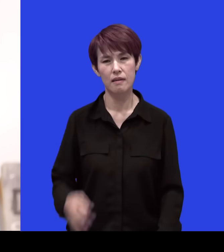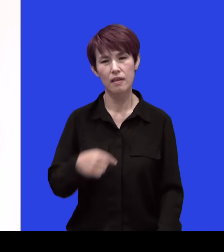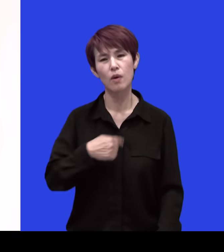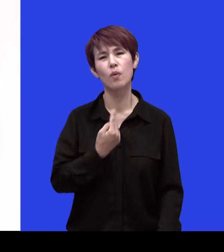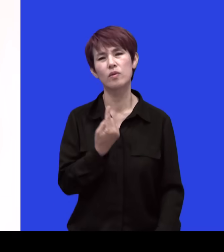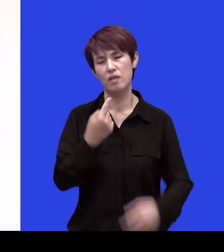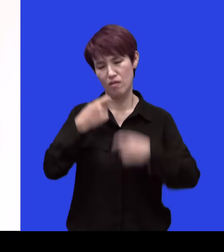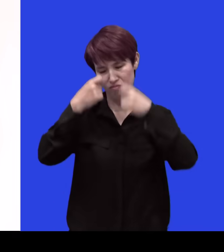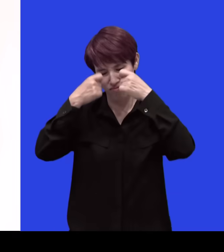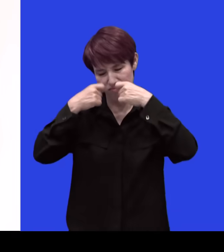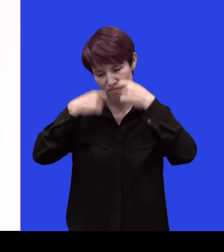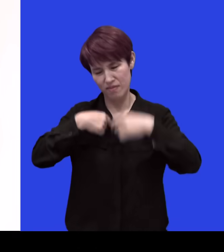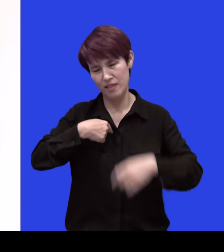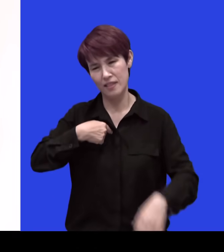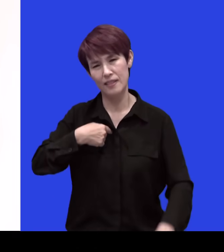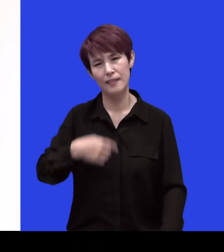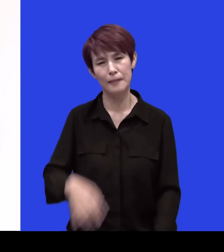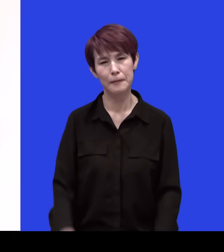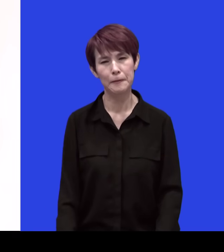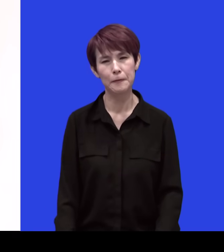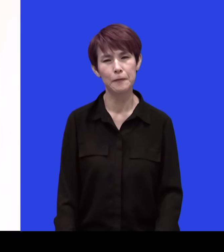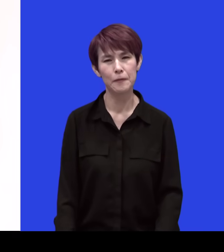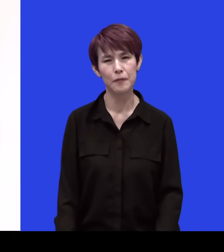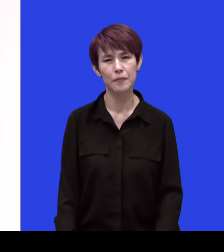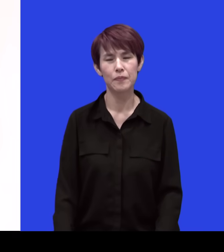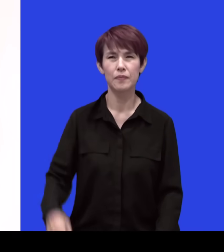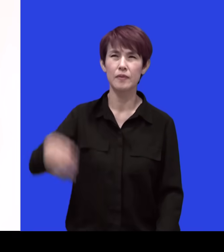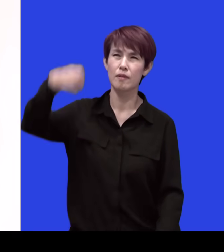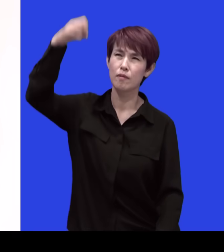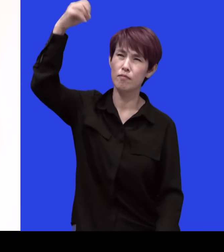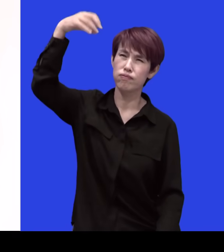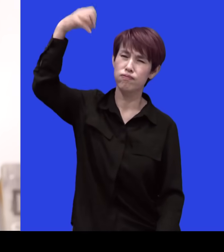어떨 때는 울어. 그렇겠죠. 샤워 틀어놓고